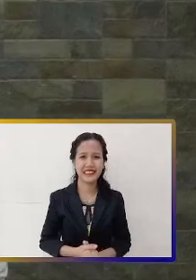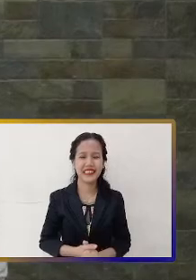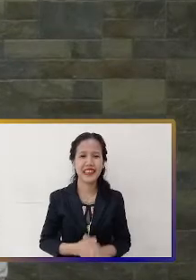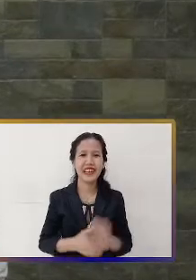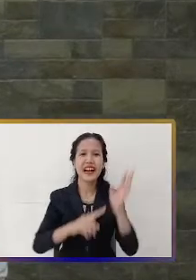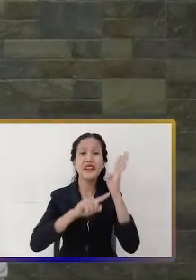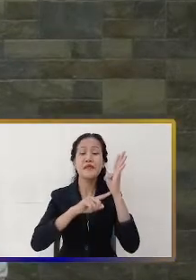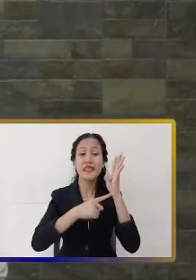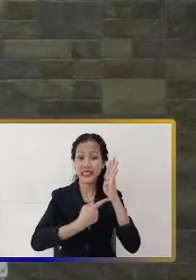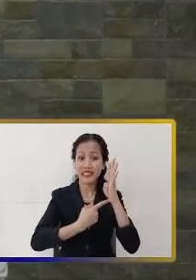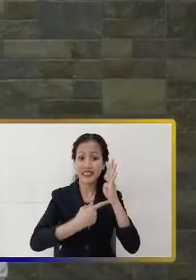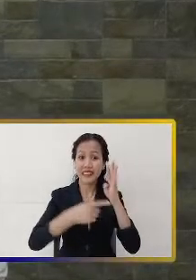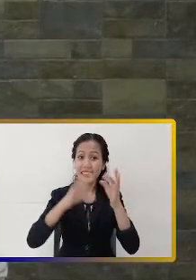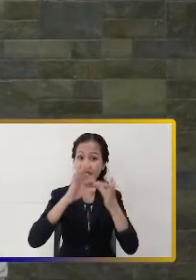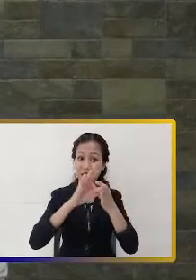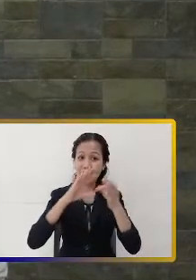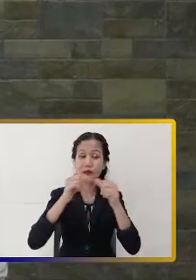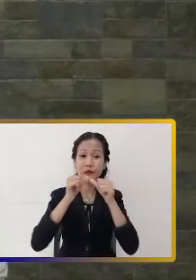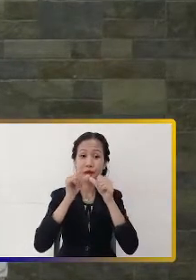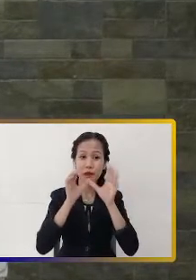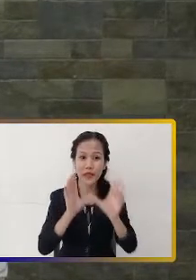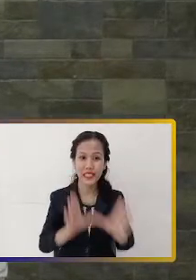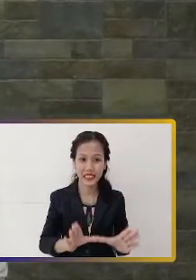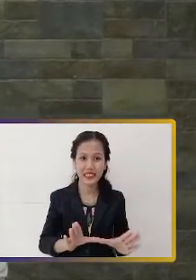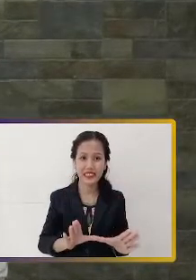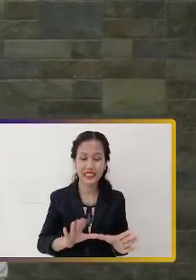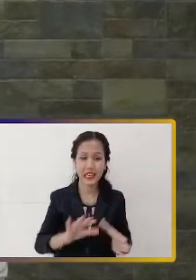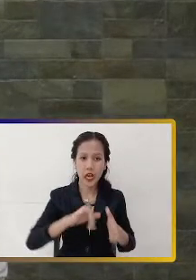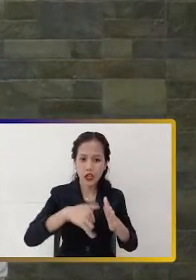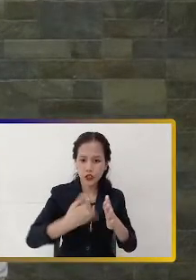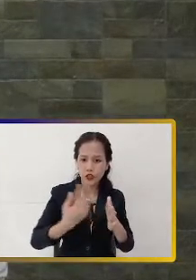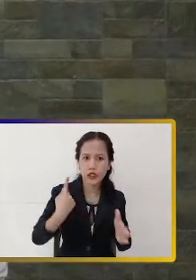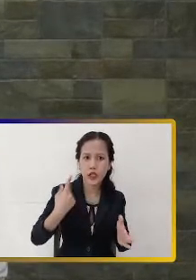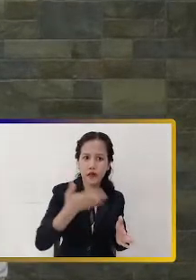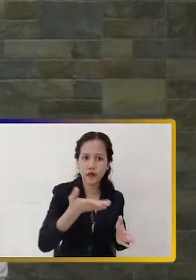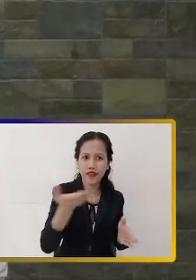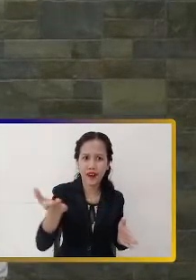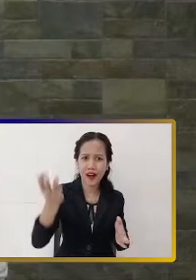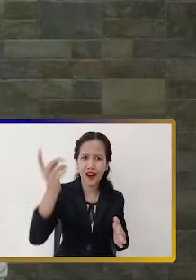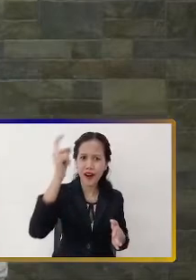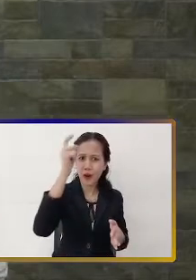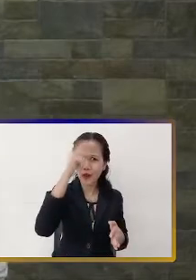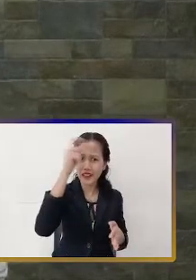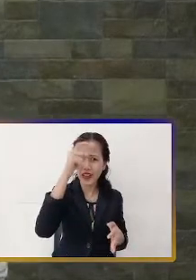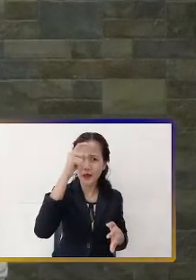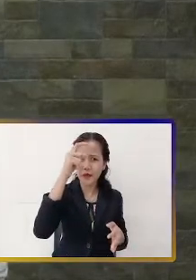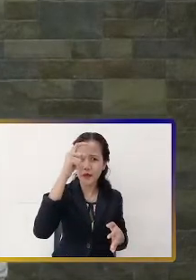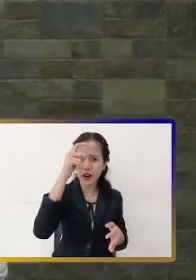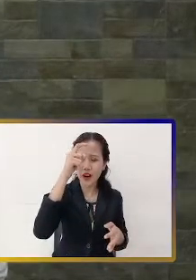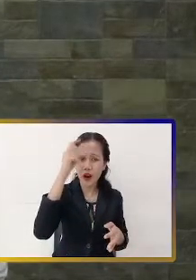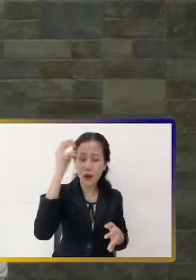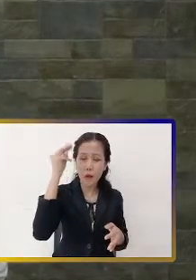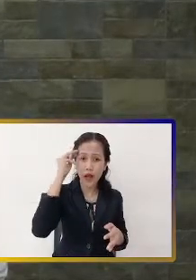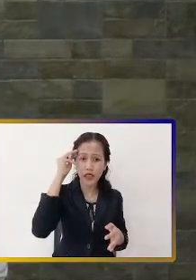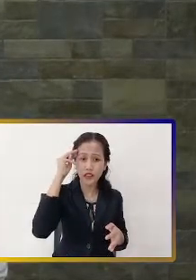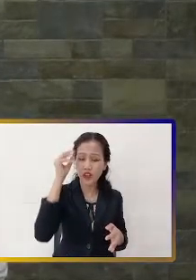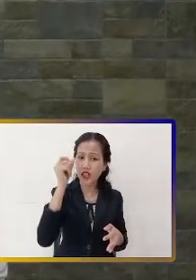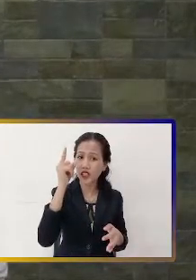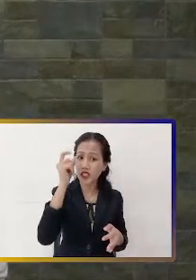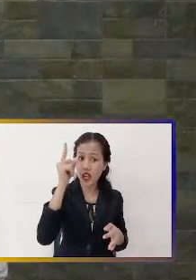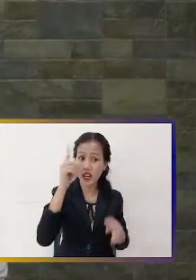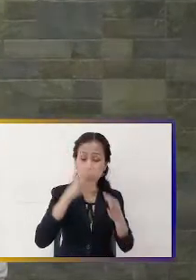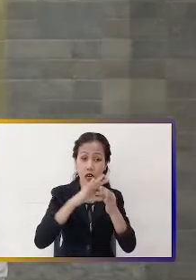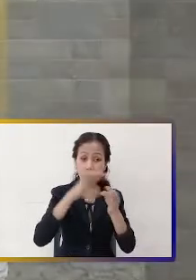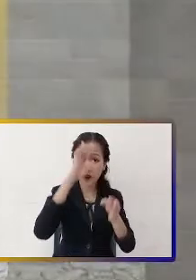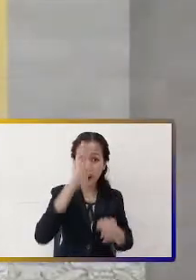Bukal ng pagpapala. Basta't may wisdom ka lamang, karunungan ng Diyos, pang-unawa ng Diyos, kapatid, sasabihin ko sa